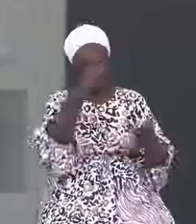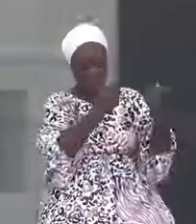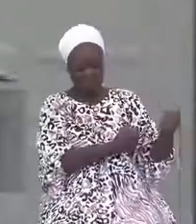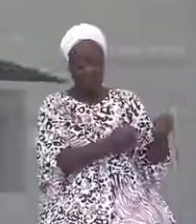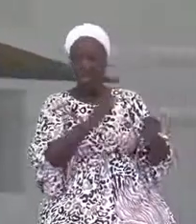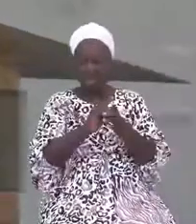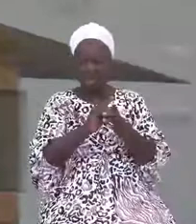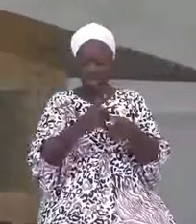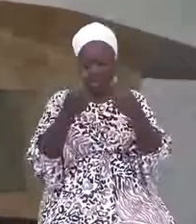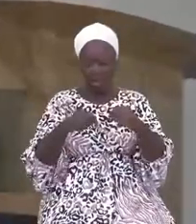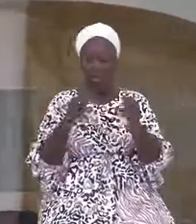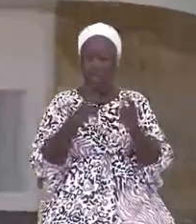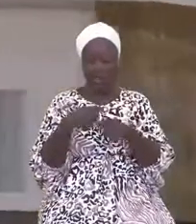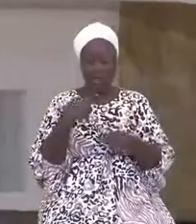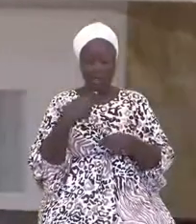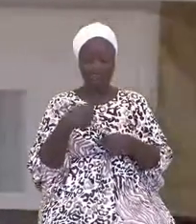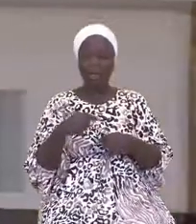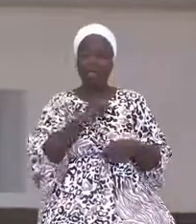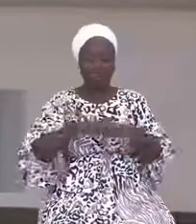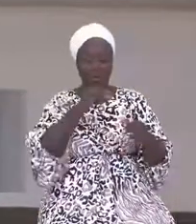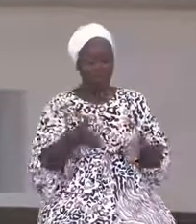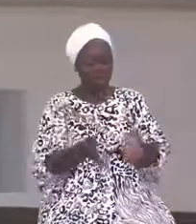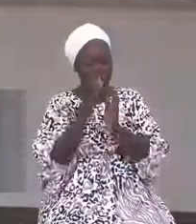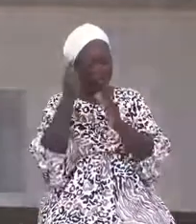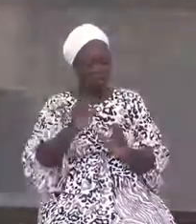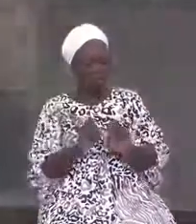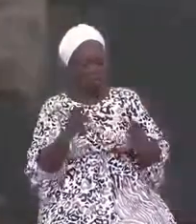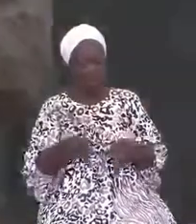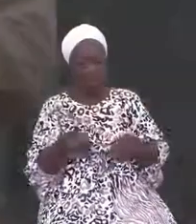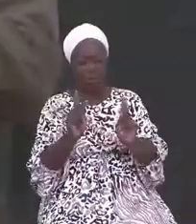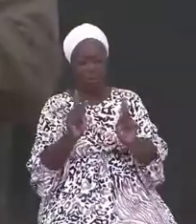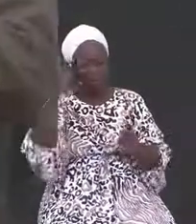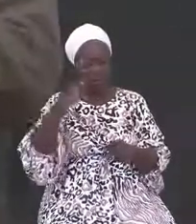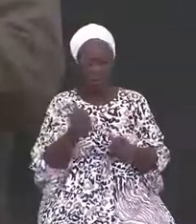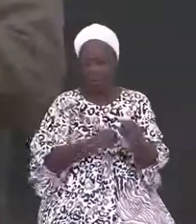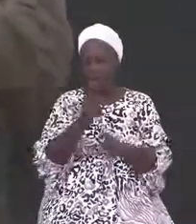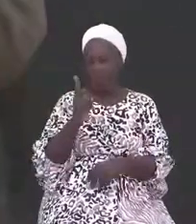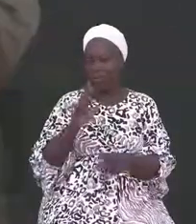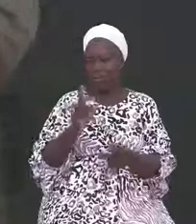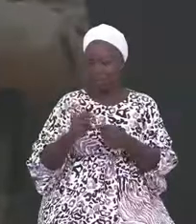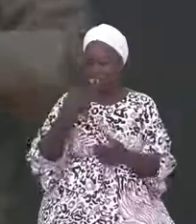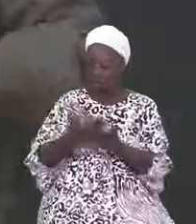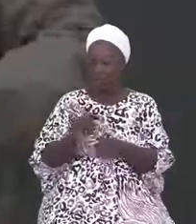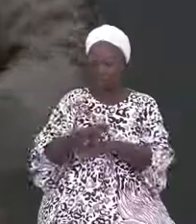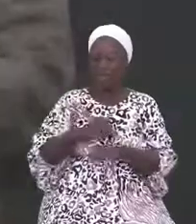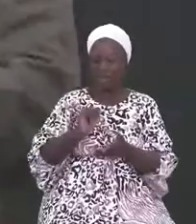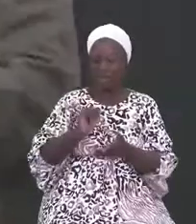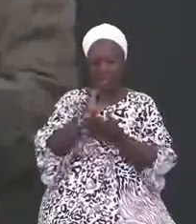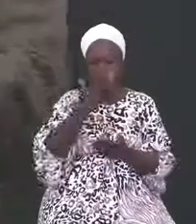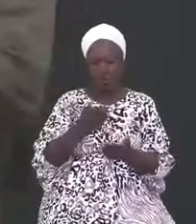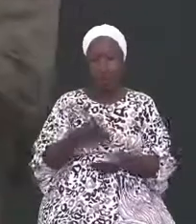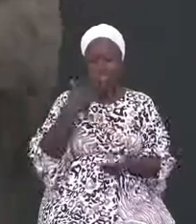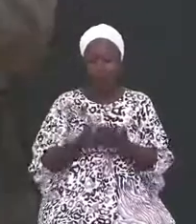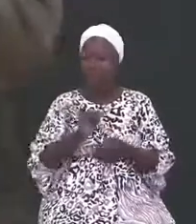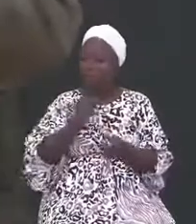venu avec assurance. Il n'a même pas demandé la permission de qui que ce soit. Il a dit, bon maître, là c'est toi. Je veux te montrer, oh combien